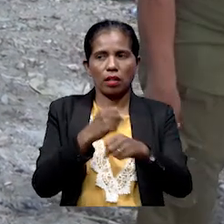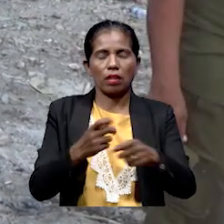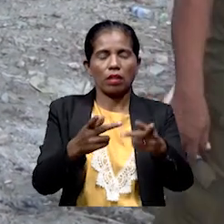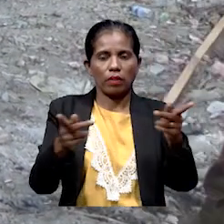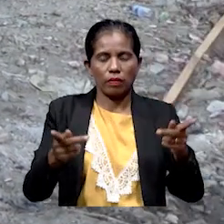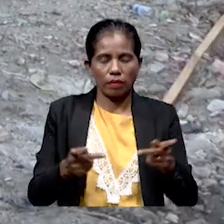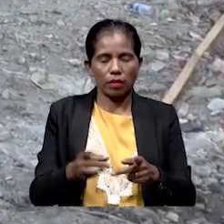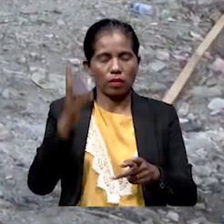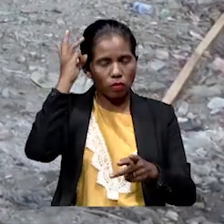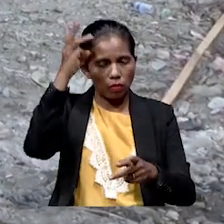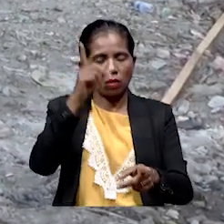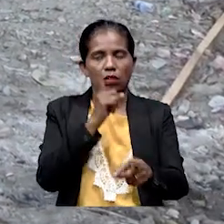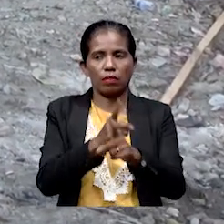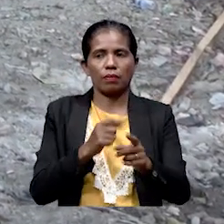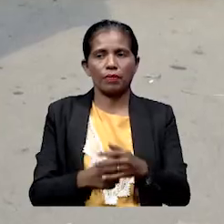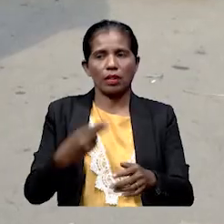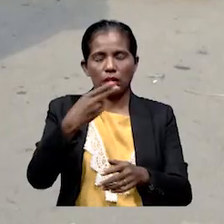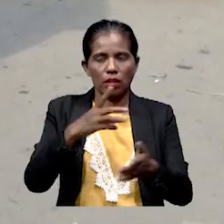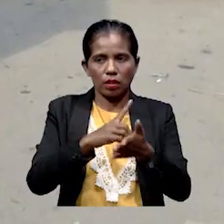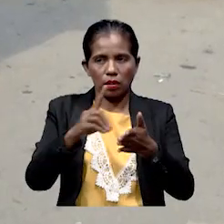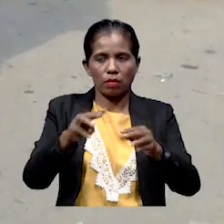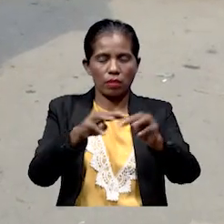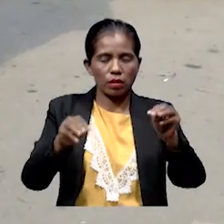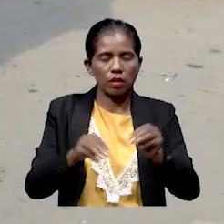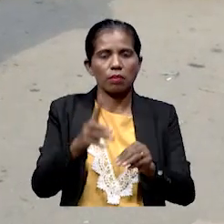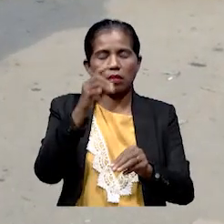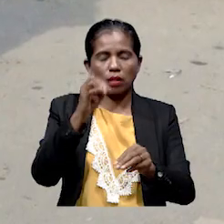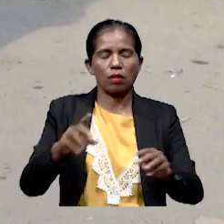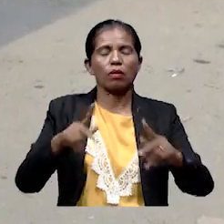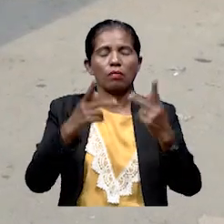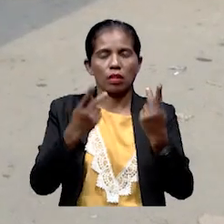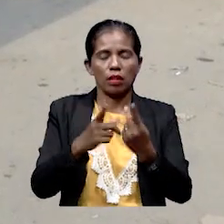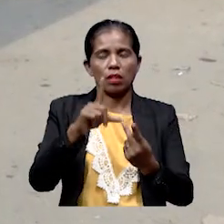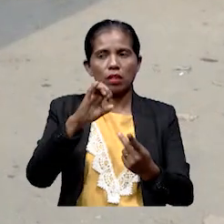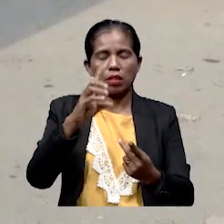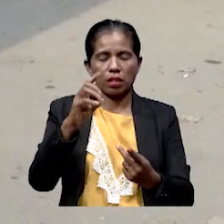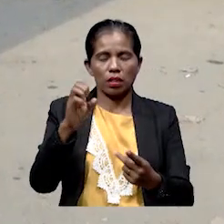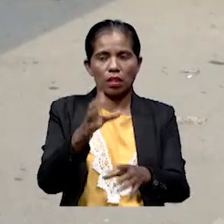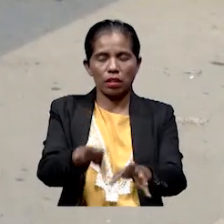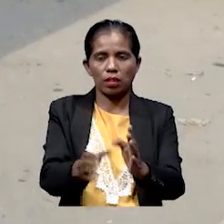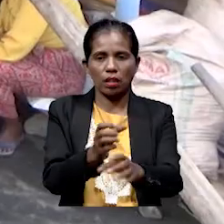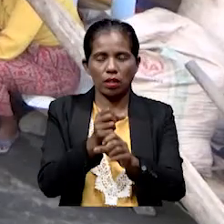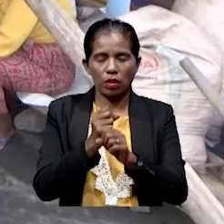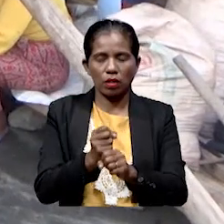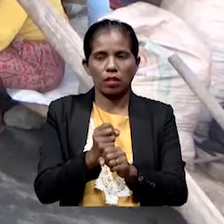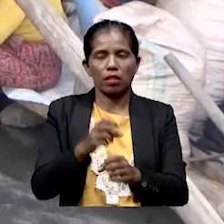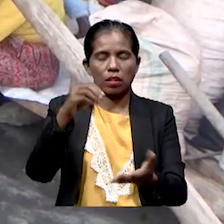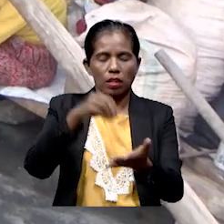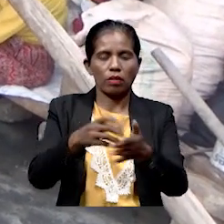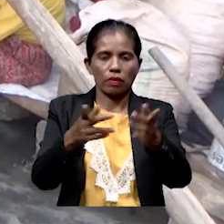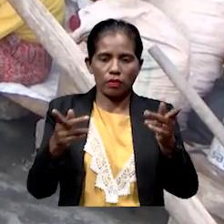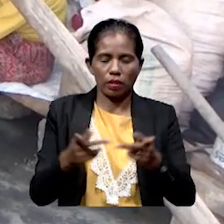refere preocupa. Nune ia kinta semana ne munisipio dili ho companhia líder hahu hasayona kontentor nebe antes ne tau ia fatin